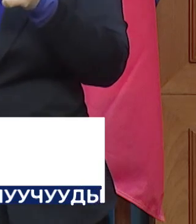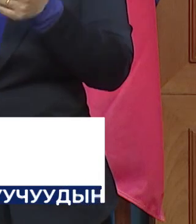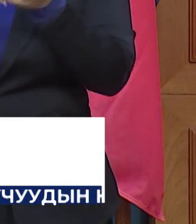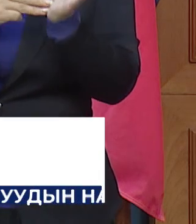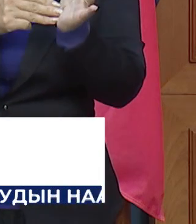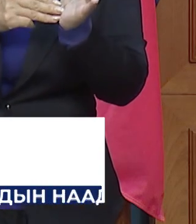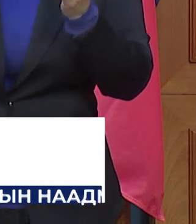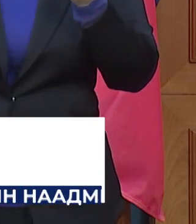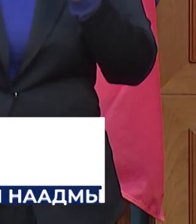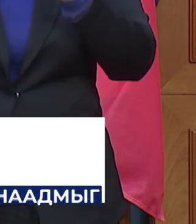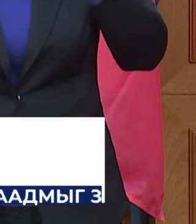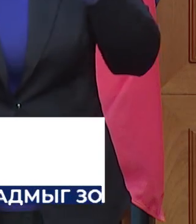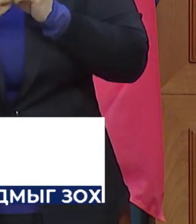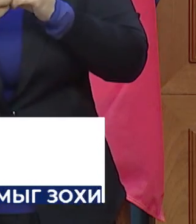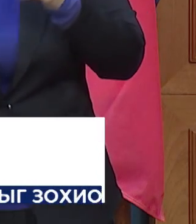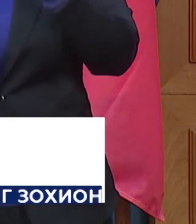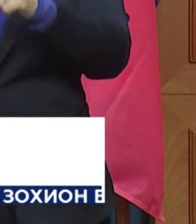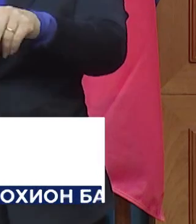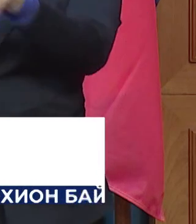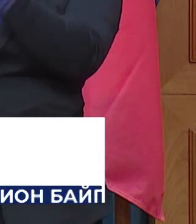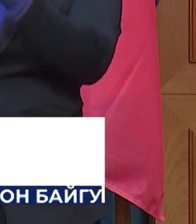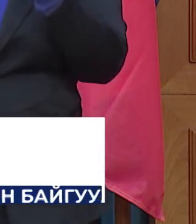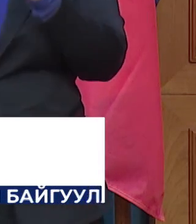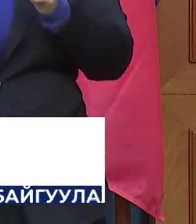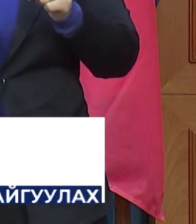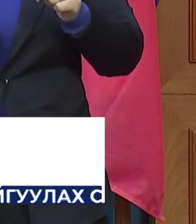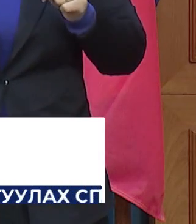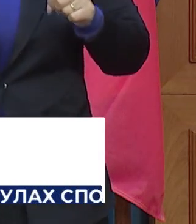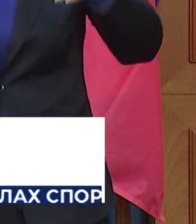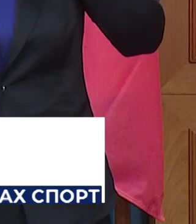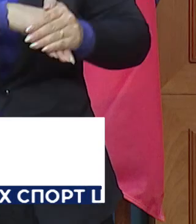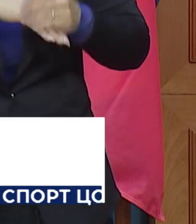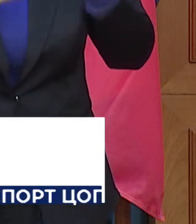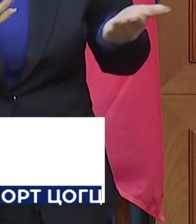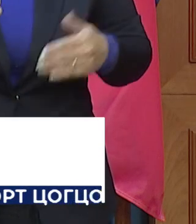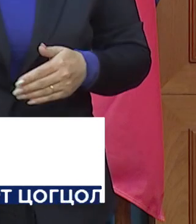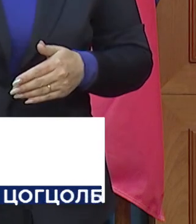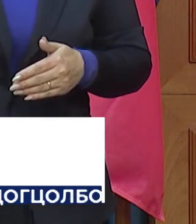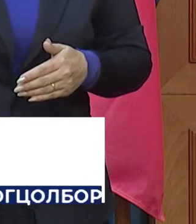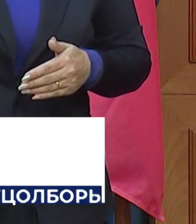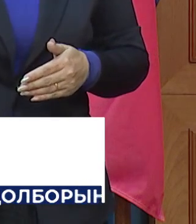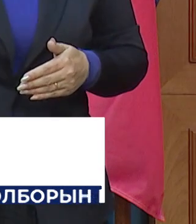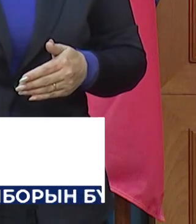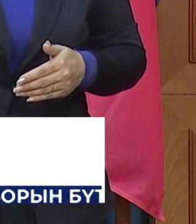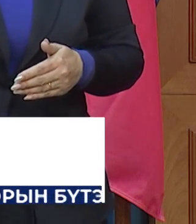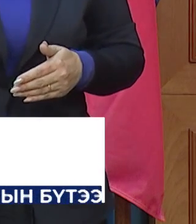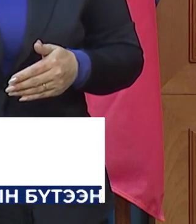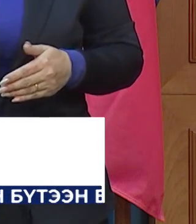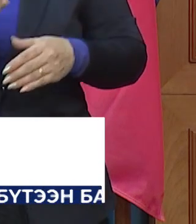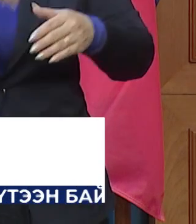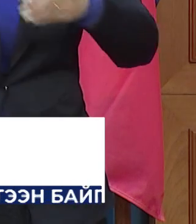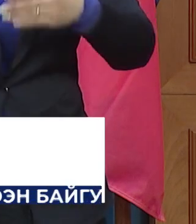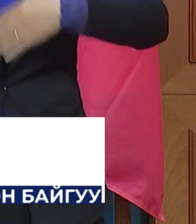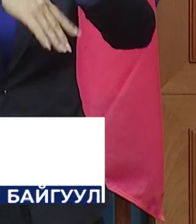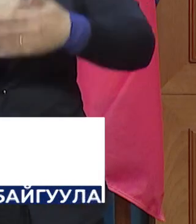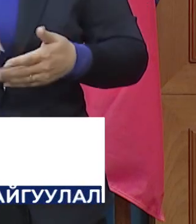үү, хэн хяналт тавих үү, хэн архивлах үү гэд энэ одоо геодезийн салбарын үйл ажиллагааг бол нарийн тогтоож өгсөн мэдээллийн санг